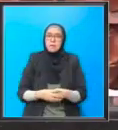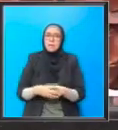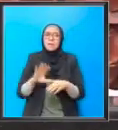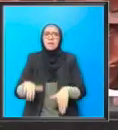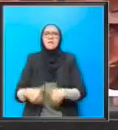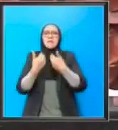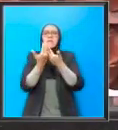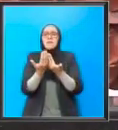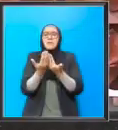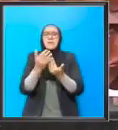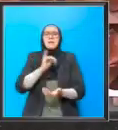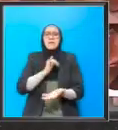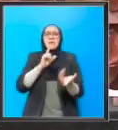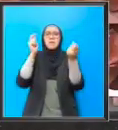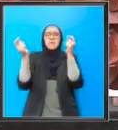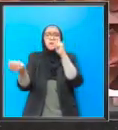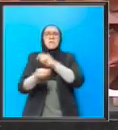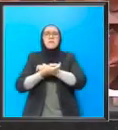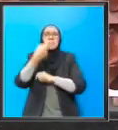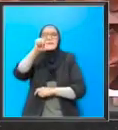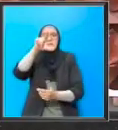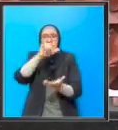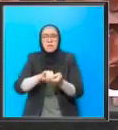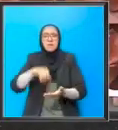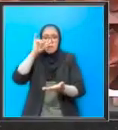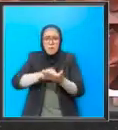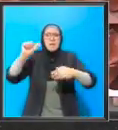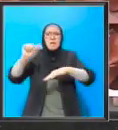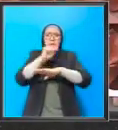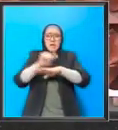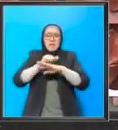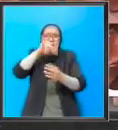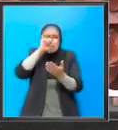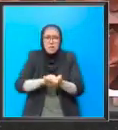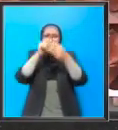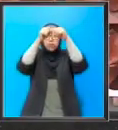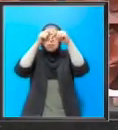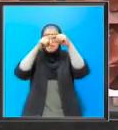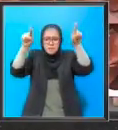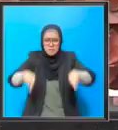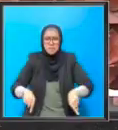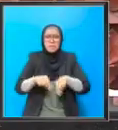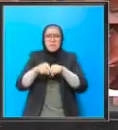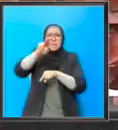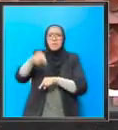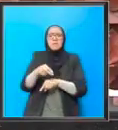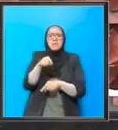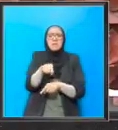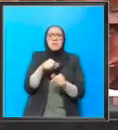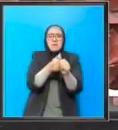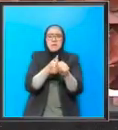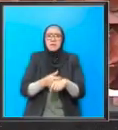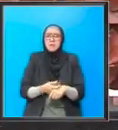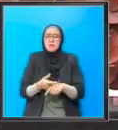Macam mana saya nak duka bakalan tuh Itulah amalan dan konvensionalnya dan